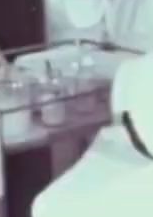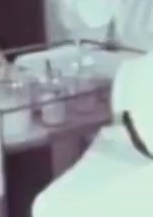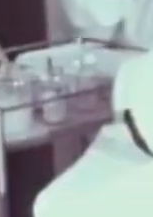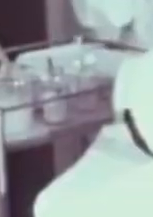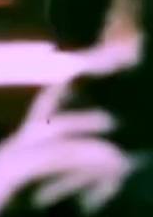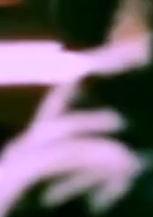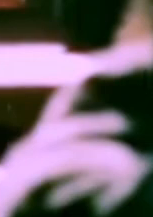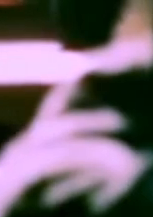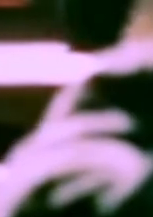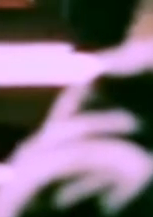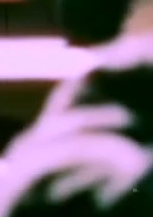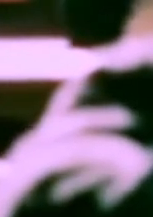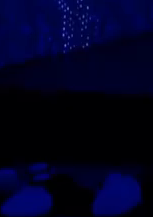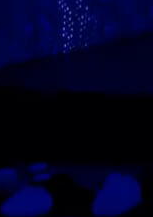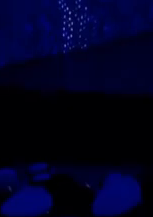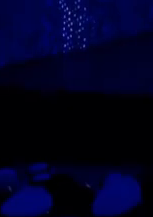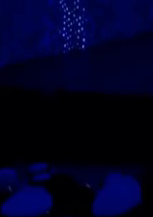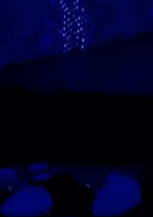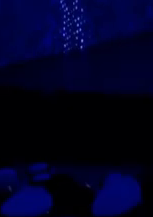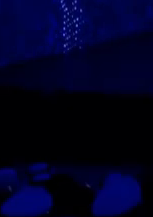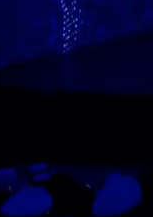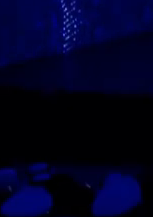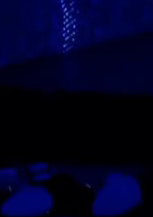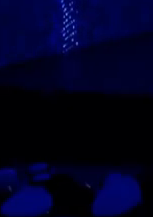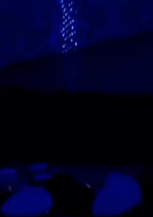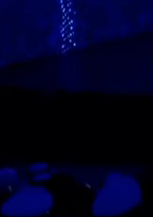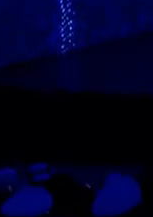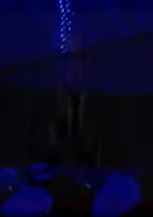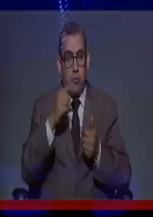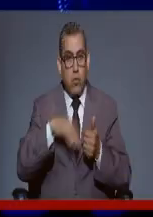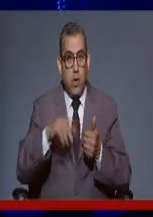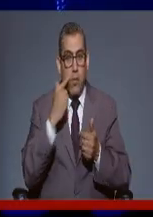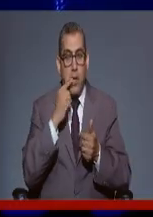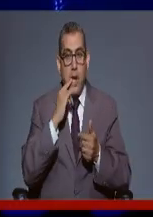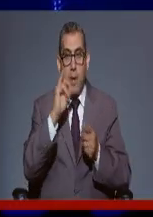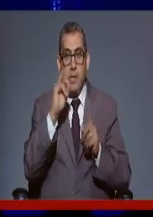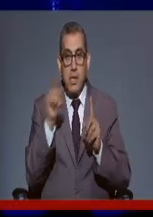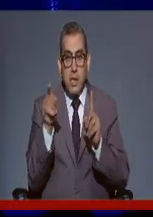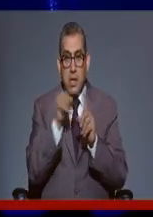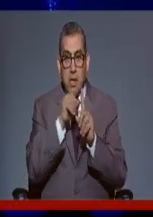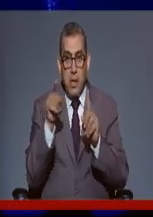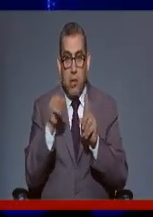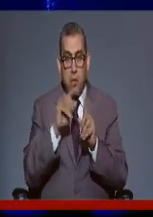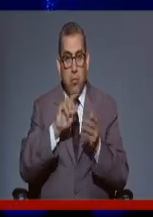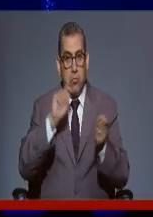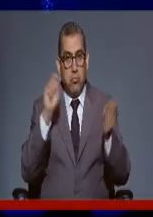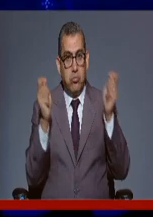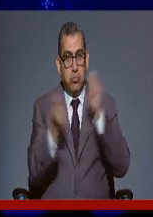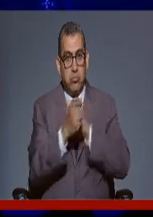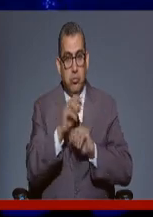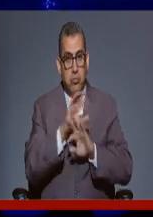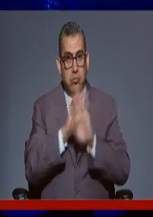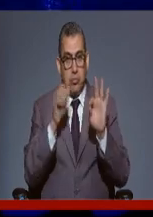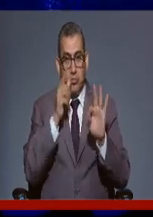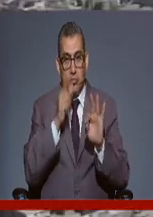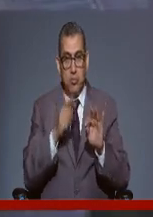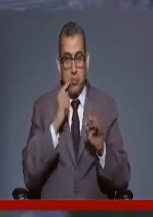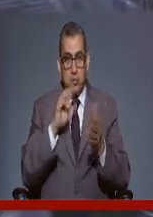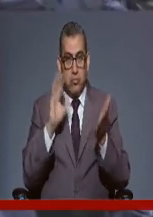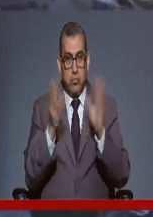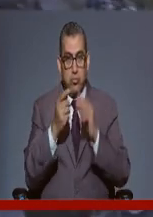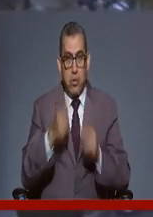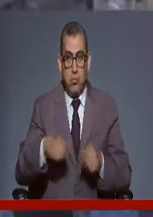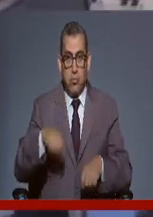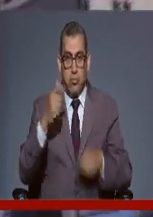مشاورهم يتعالجوا ويتعلموا صح لكن في اقل من خمسين سنه كل ده اتغير كل حاجه كانت سهله بقت اصعب